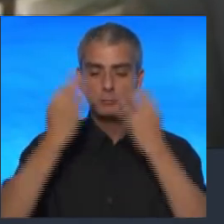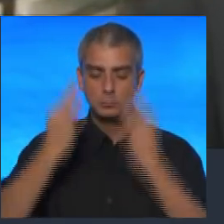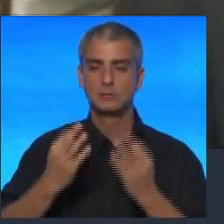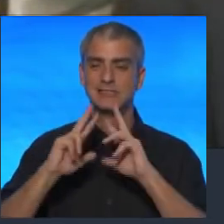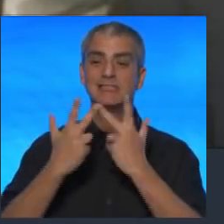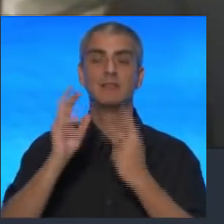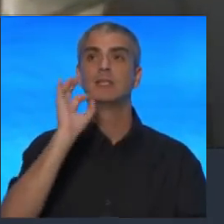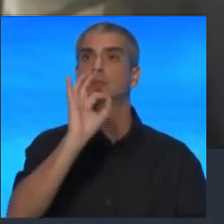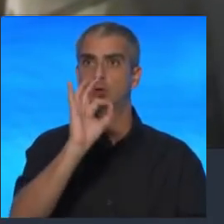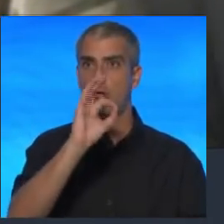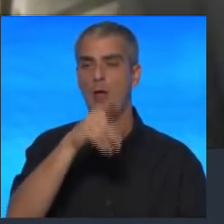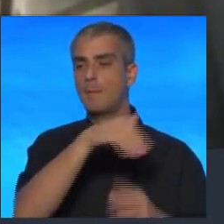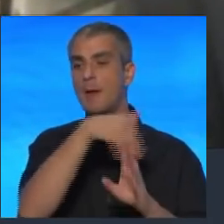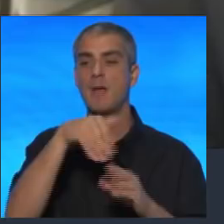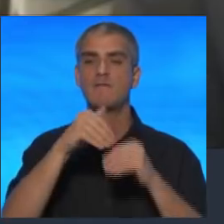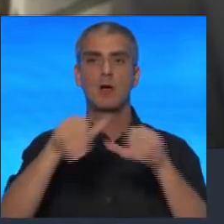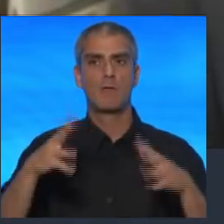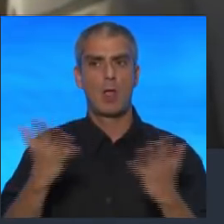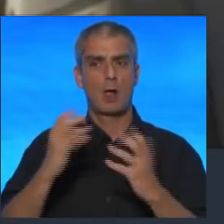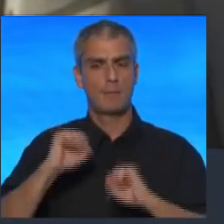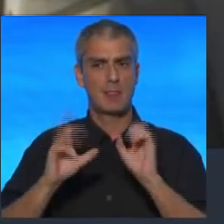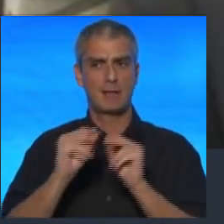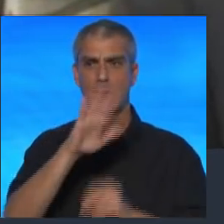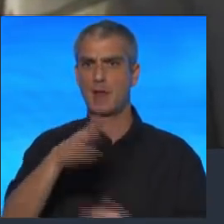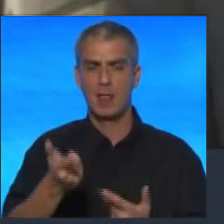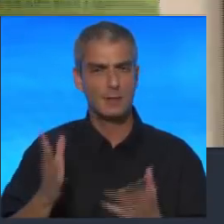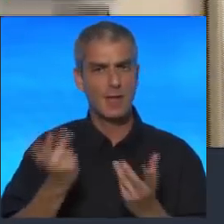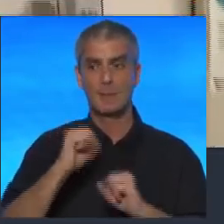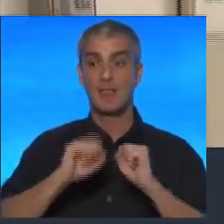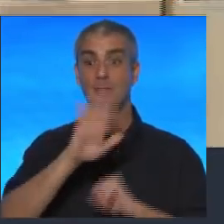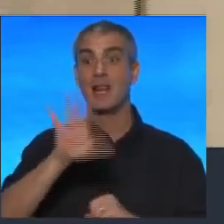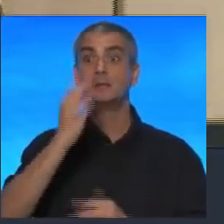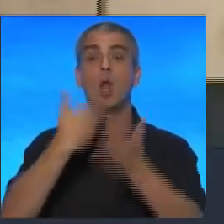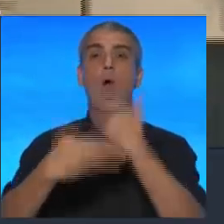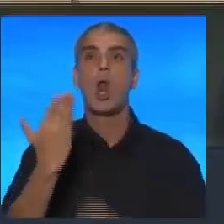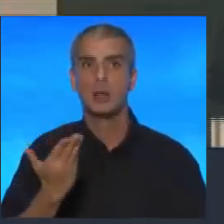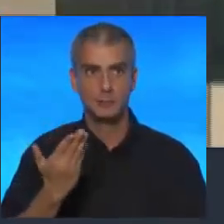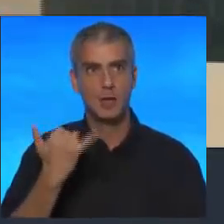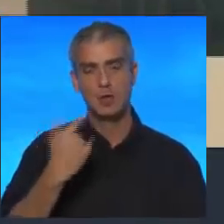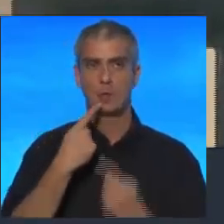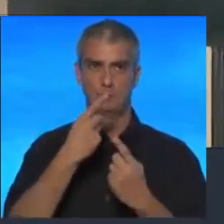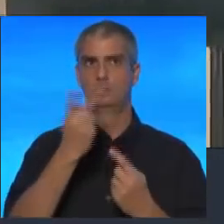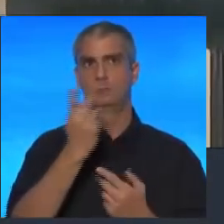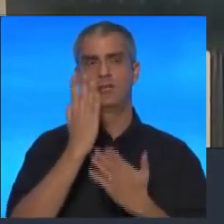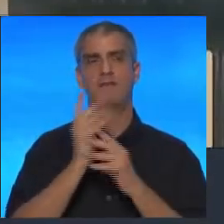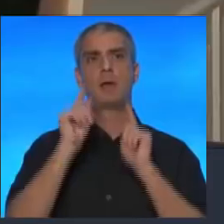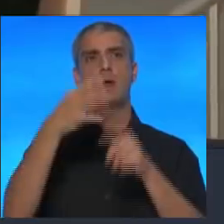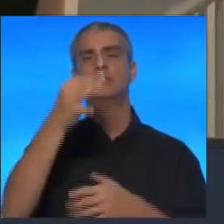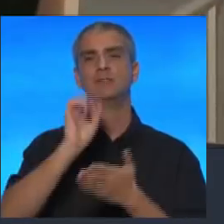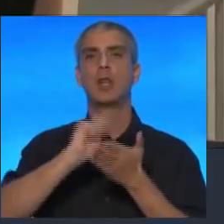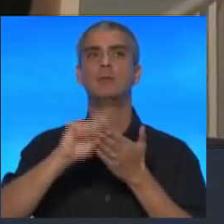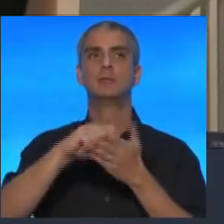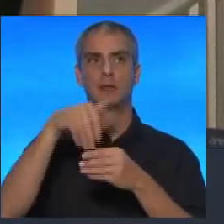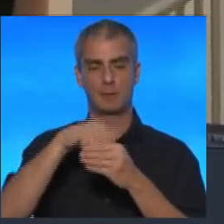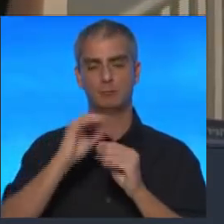שלו במעברי הגבולות, איך נוהגים בילדים, איך נוהגים בילדים של עולים. היום כבר הגיעו נטליה והילדים לסניף של משרד הפנים כדי